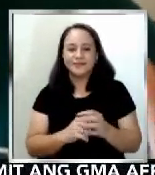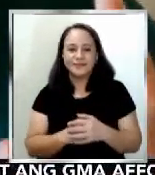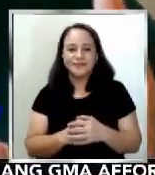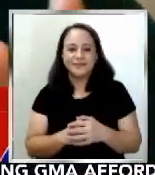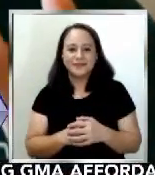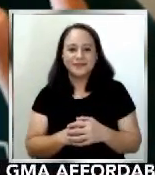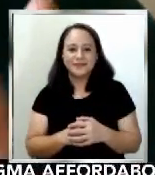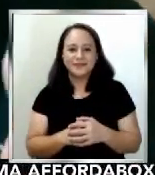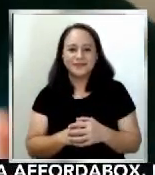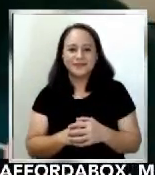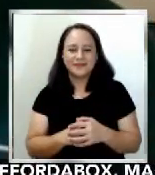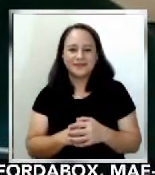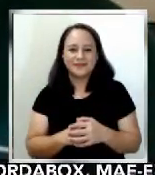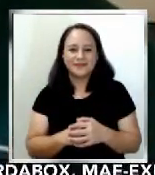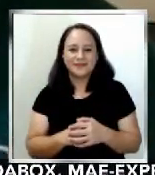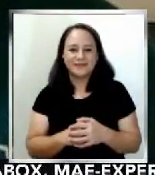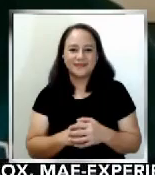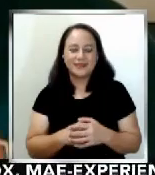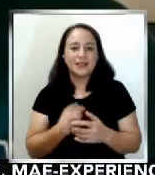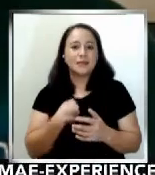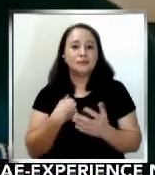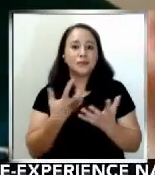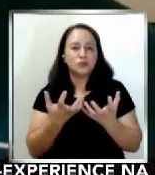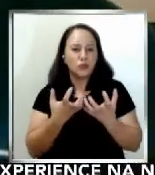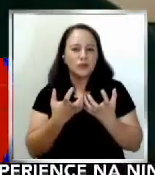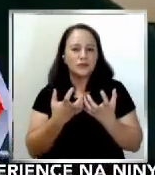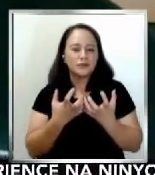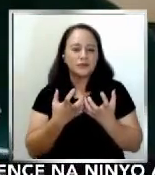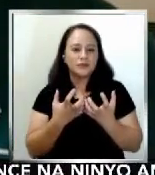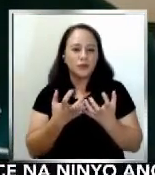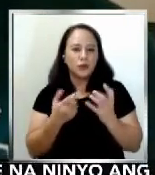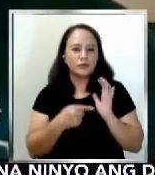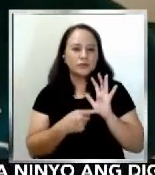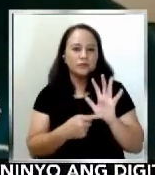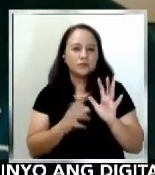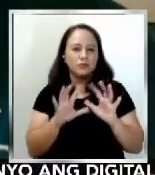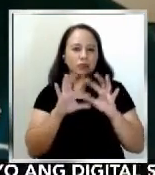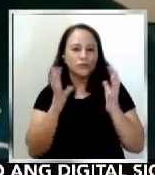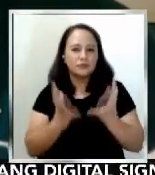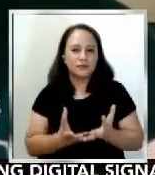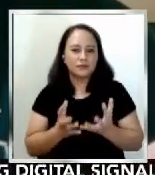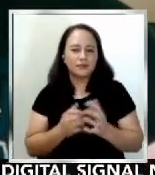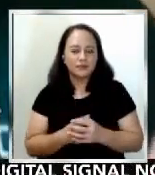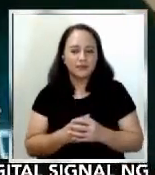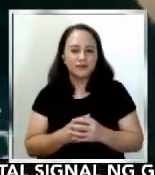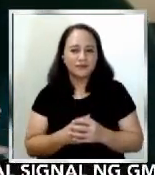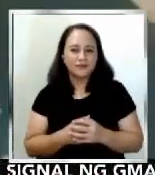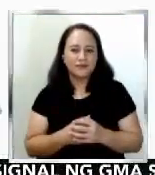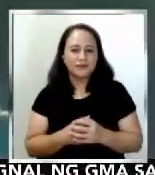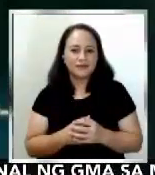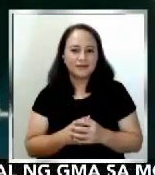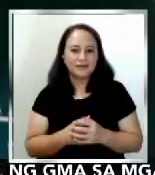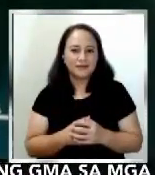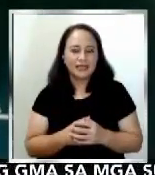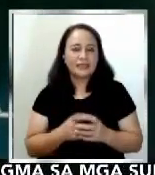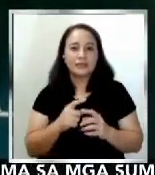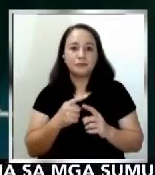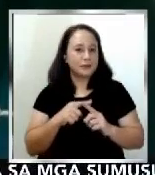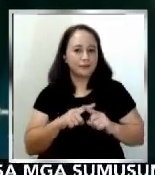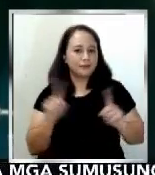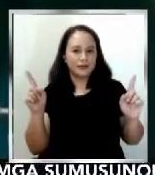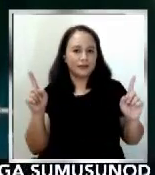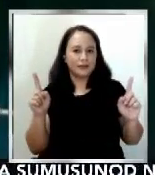And I wanted to show the world na iba na ako. Sa kanilang dalawa,